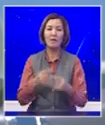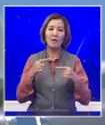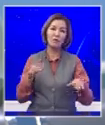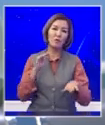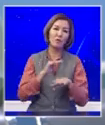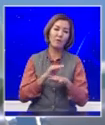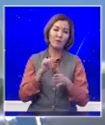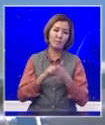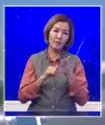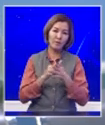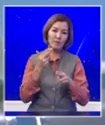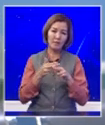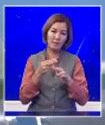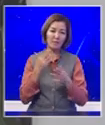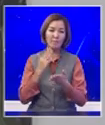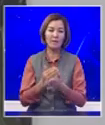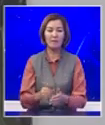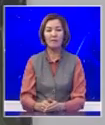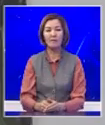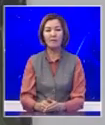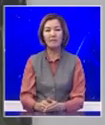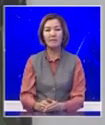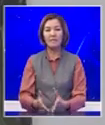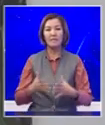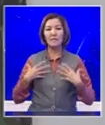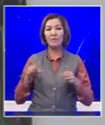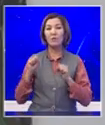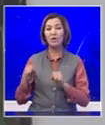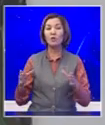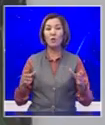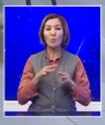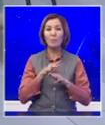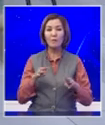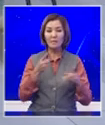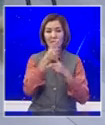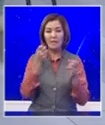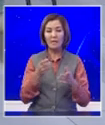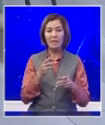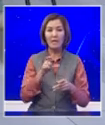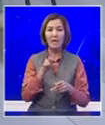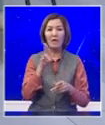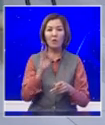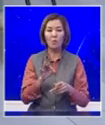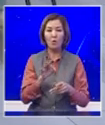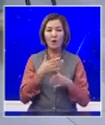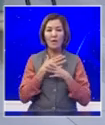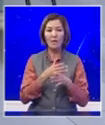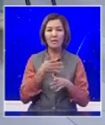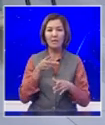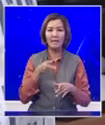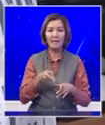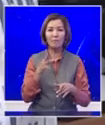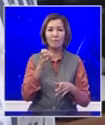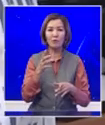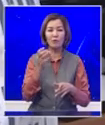но ең жиі кездесетін осы екеуі. Денсаулық сақтау министрлігінің хабарлауынша, бүгінде эко арқылы 2500 жүкті әйел бала